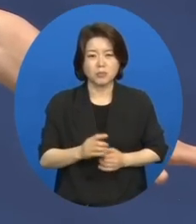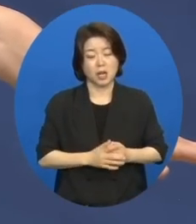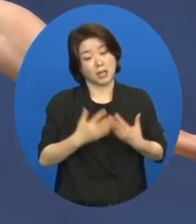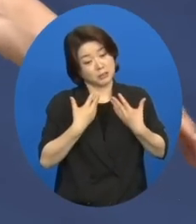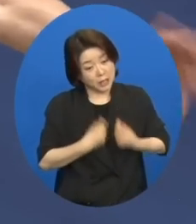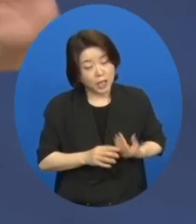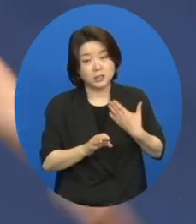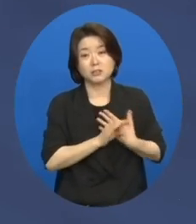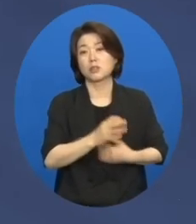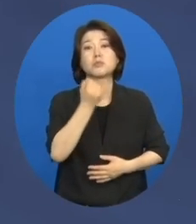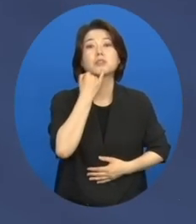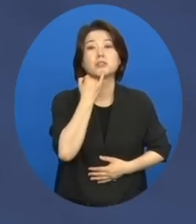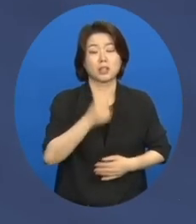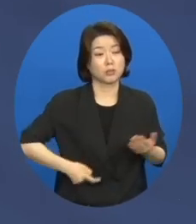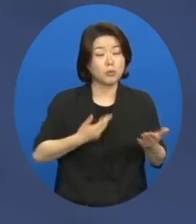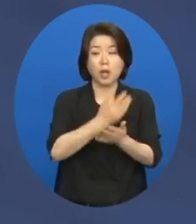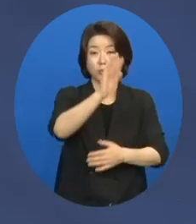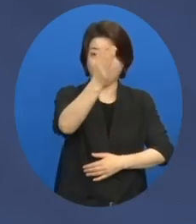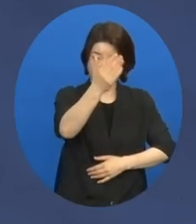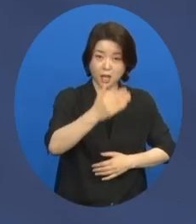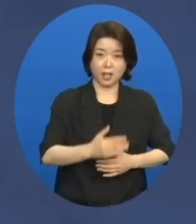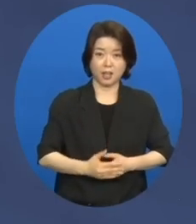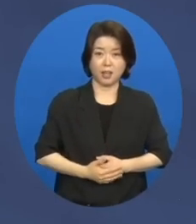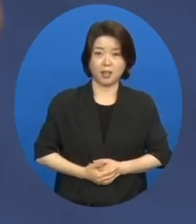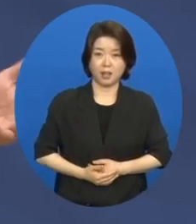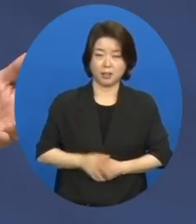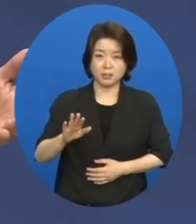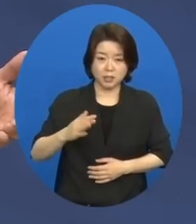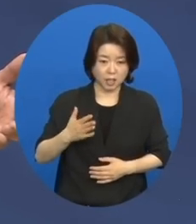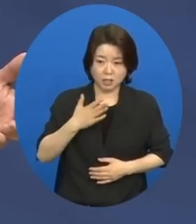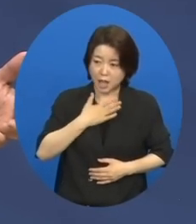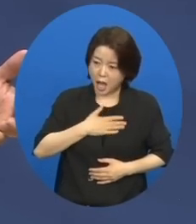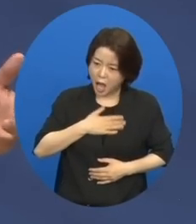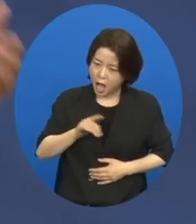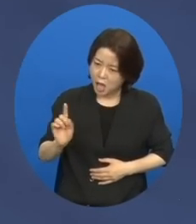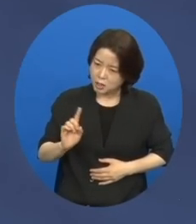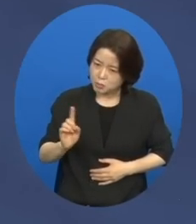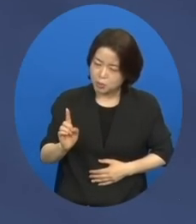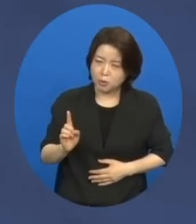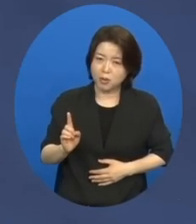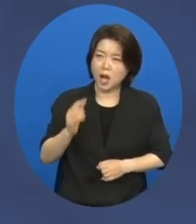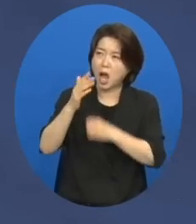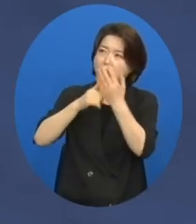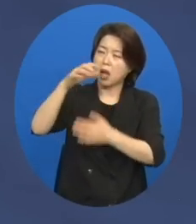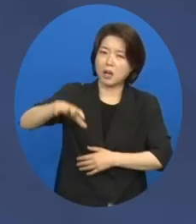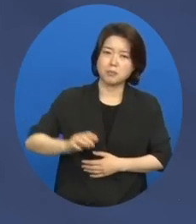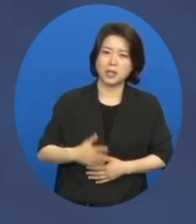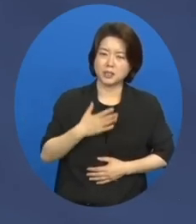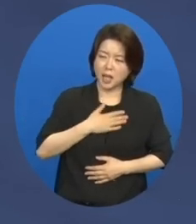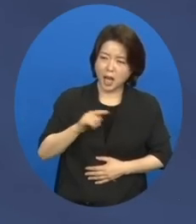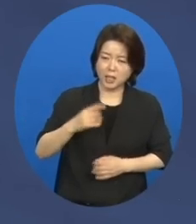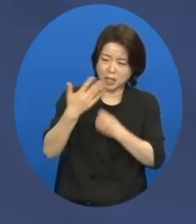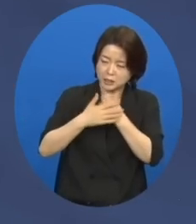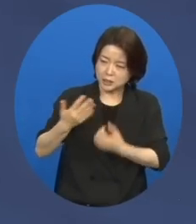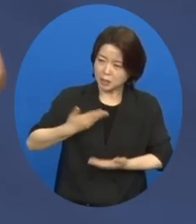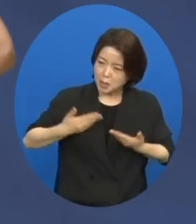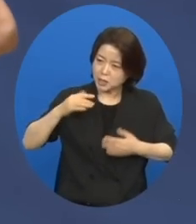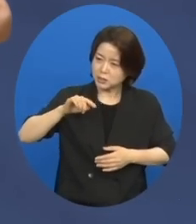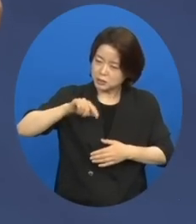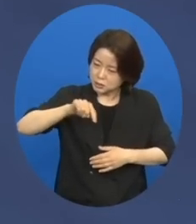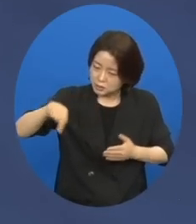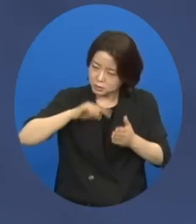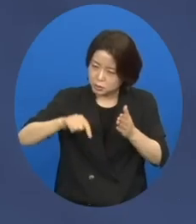했다 그러면 그건 회개하면 될 일이죠. 그런데 내가 아는 한 하나님 앞에서 아는 한 은혜 받은 한